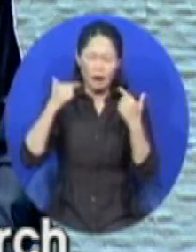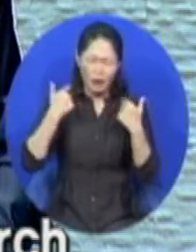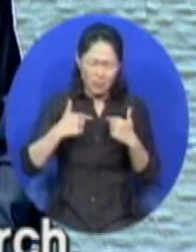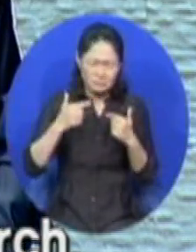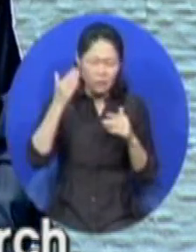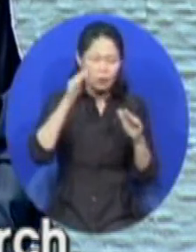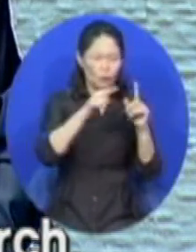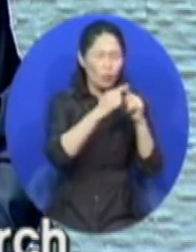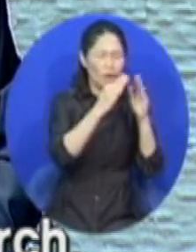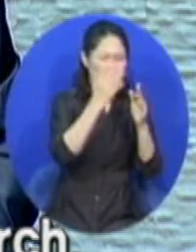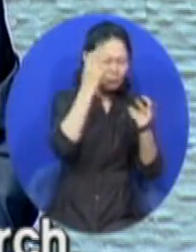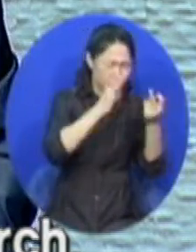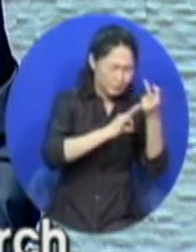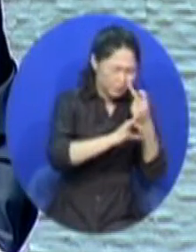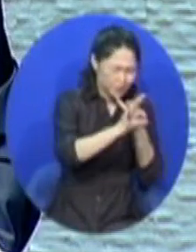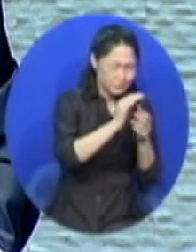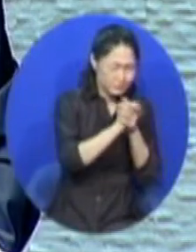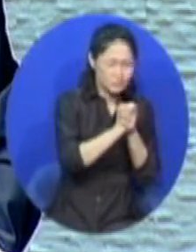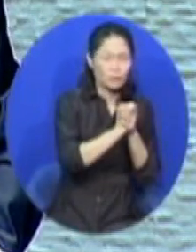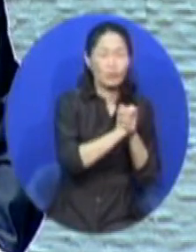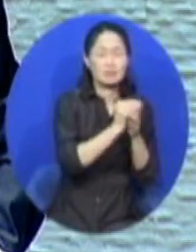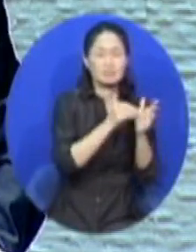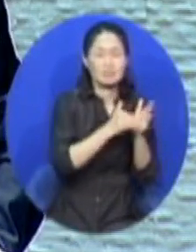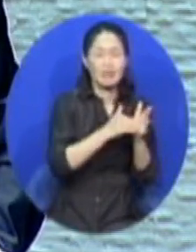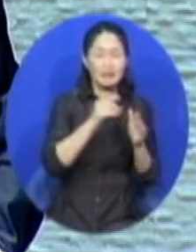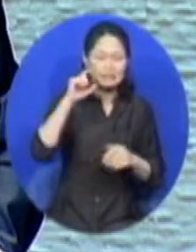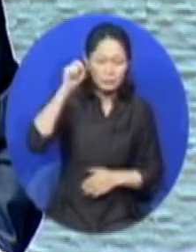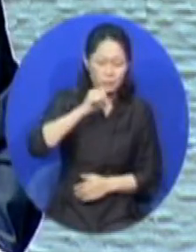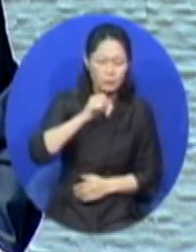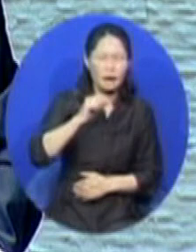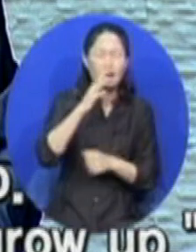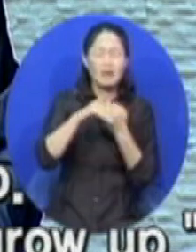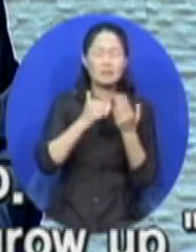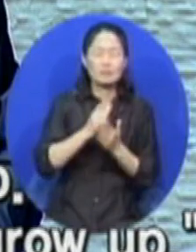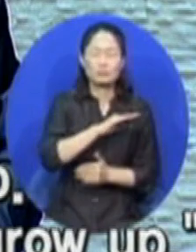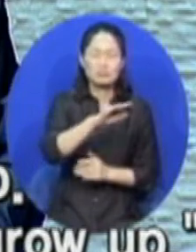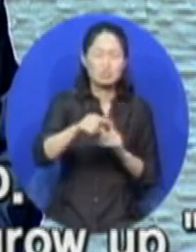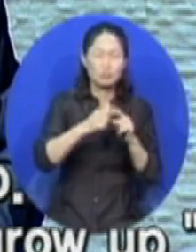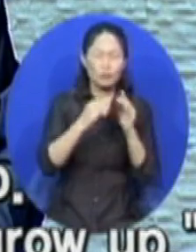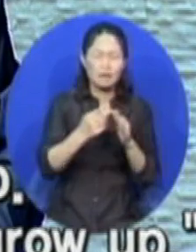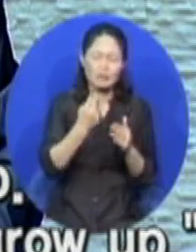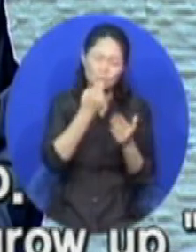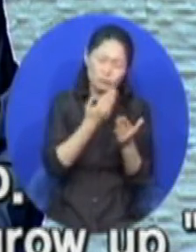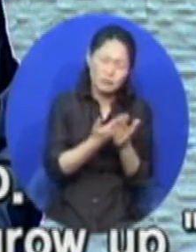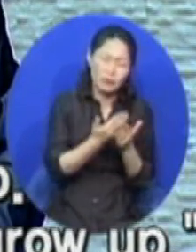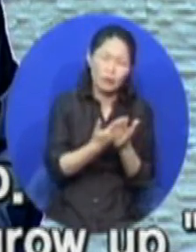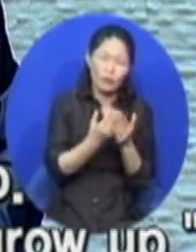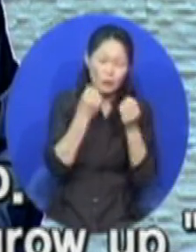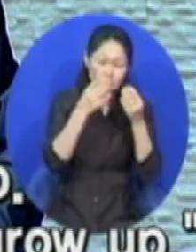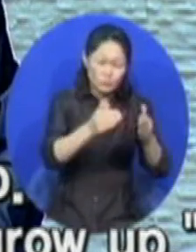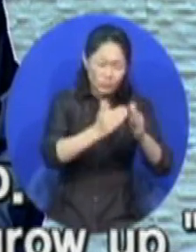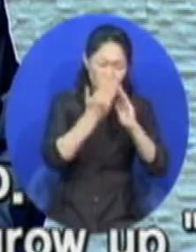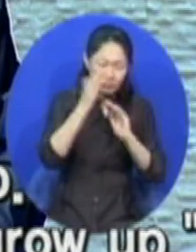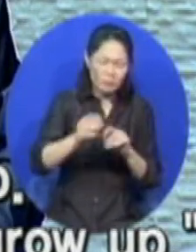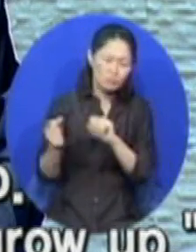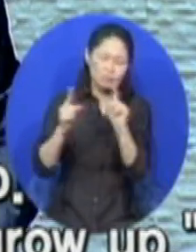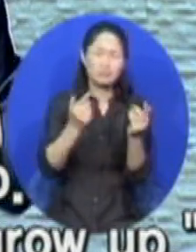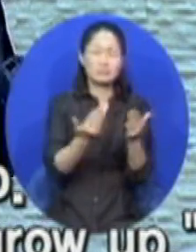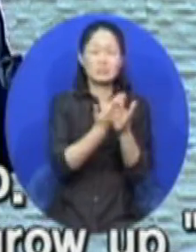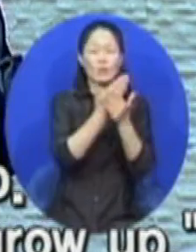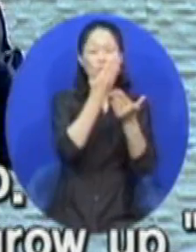했어요 새벽에 하나님 우리 교회의 살려주세요 개척교회의 인데 하나님 붕 시켜주세요